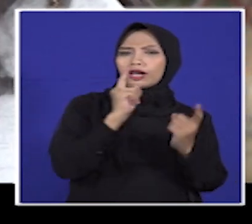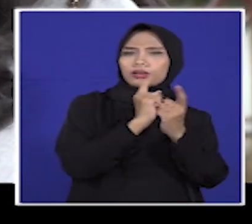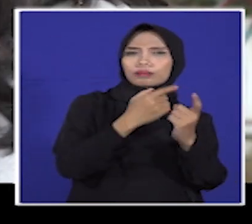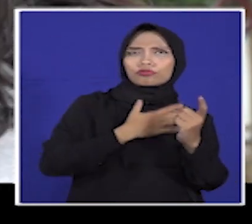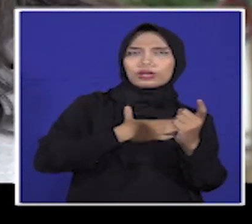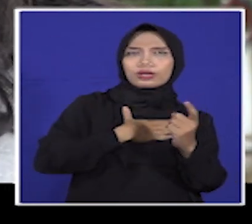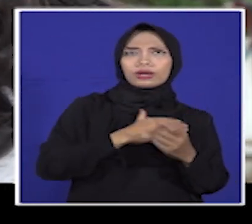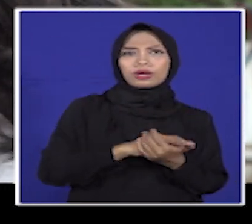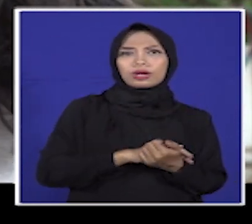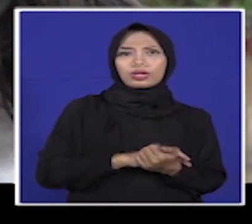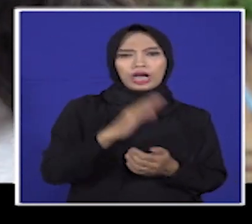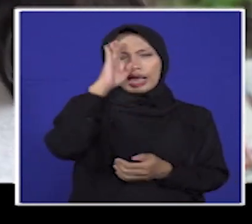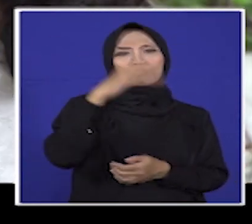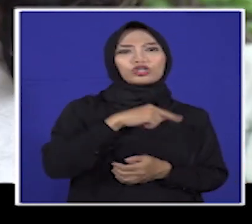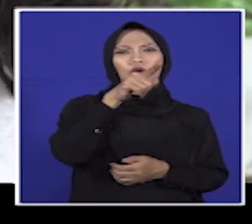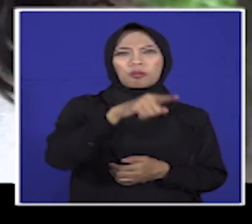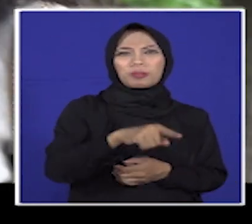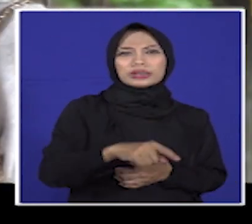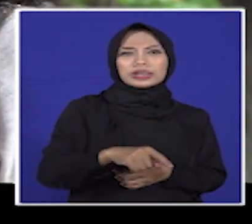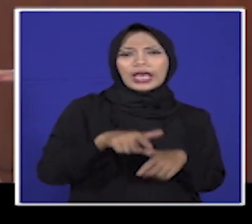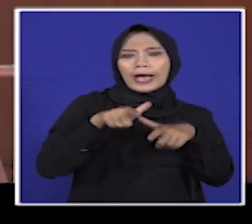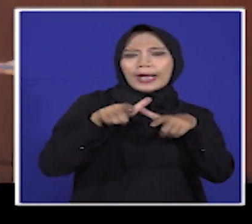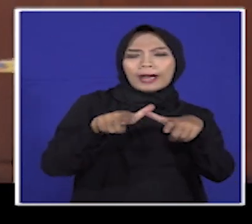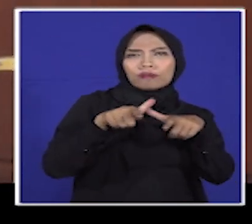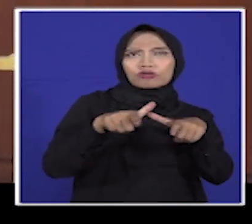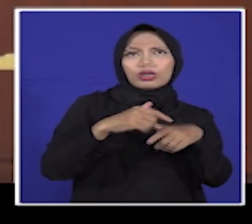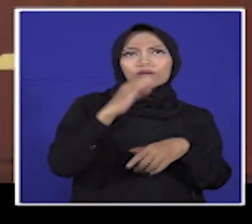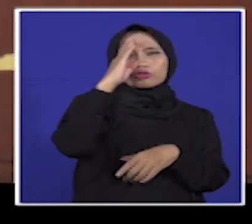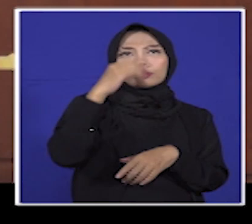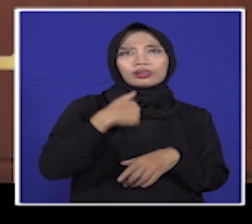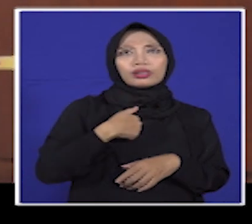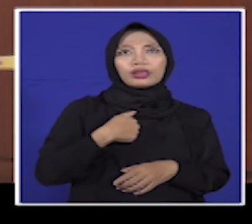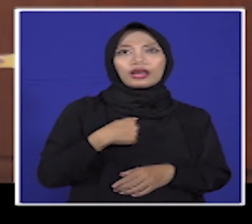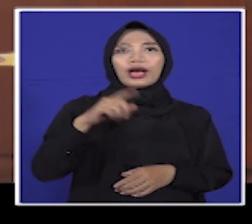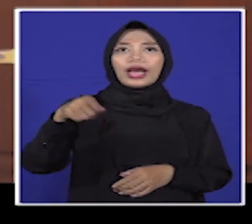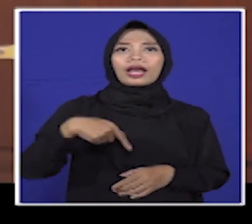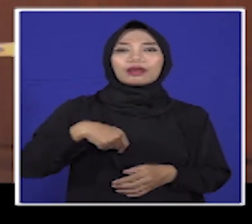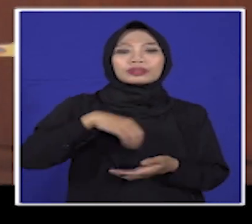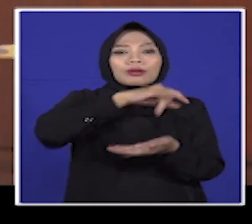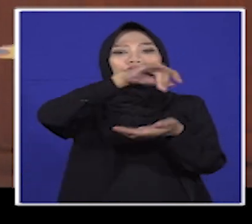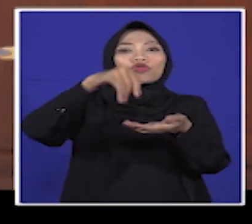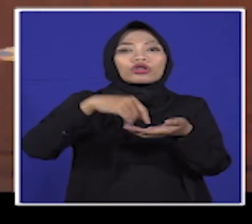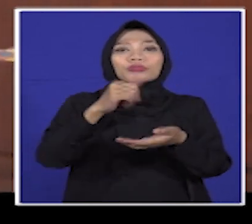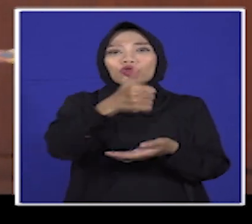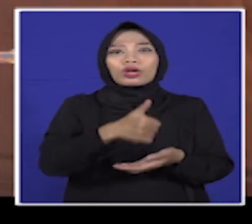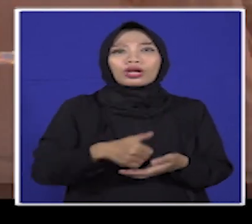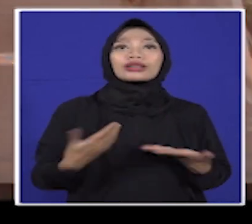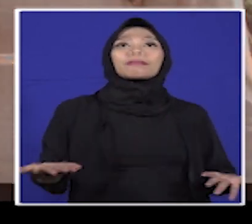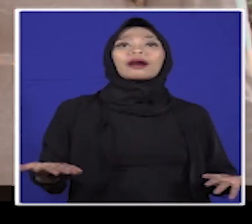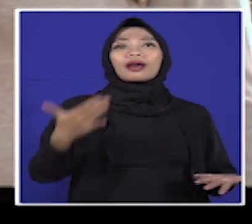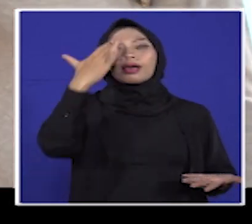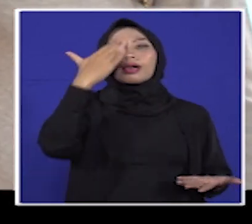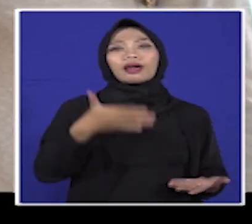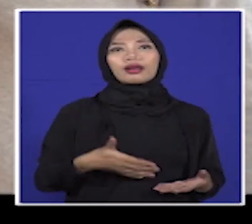ya deketin lo. Lo yang kegatelan! Eh, selalu tahu ya, gue emang pakai pelet biar suami lo balikan sama gue.